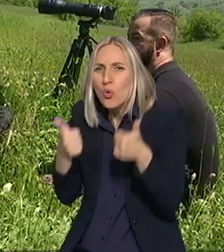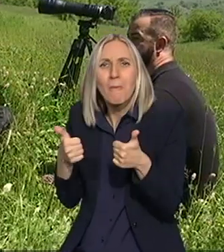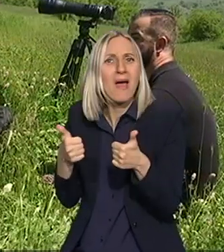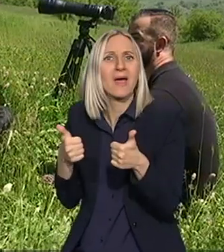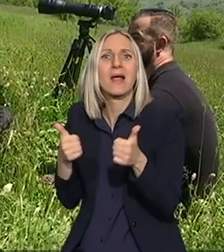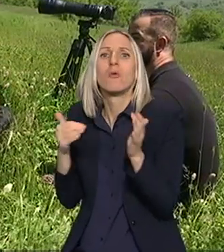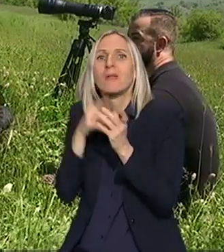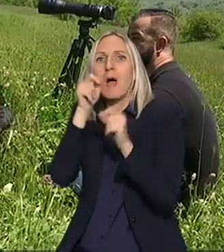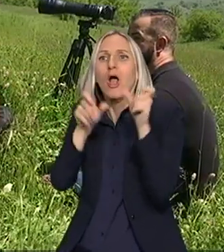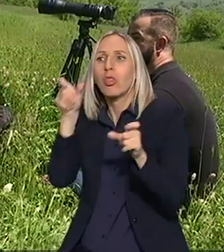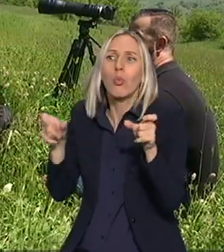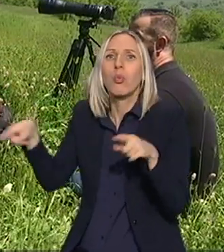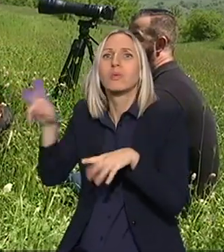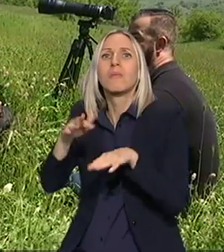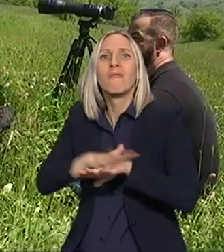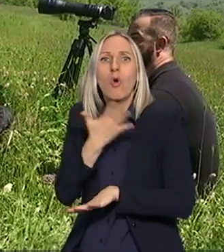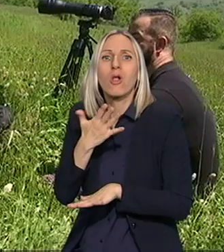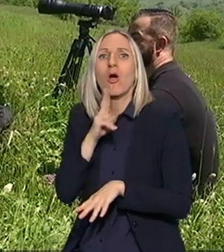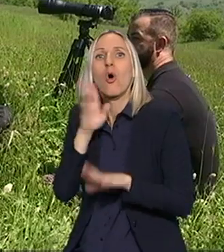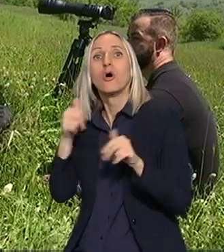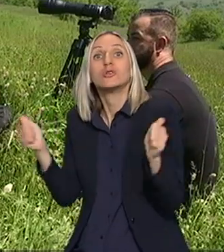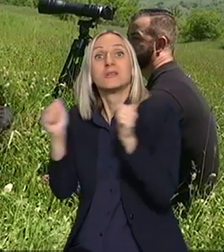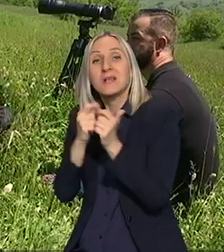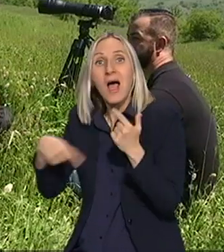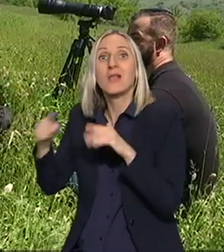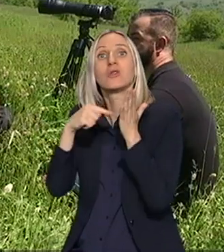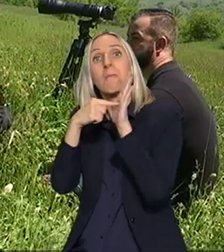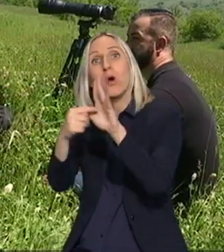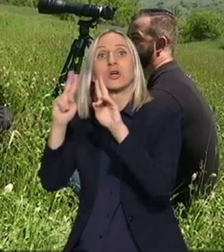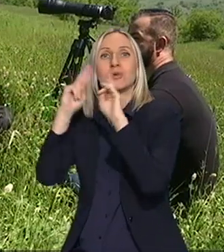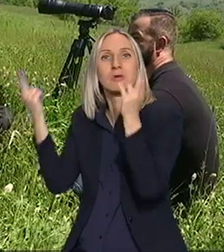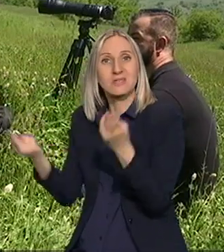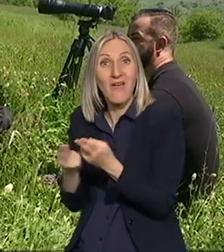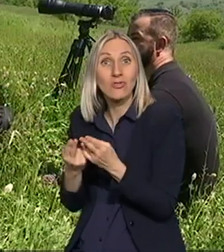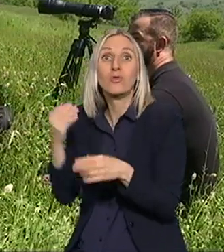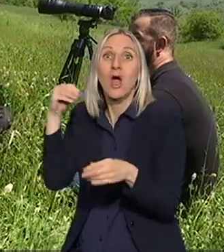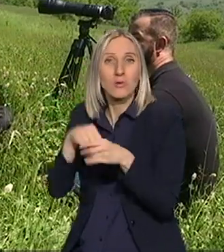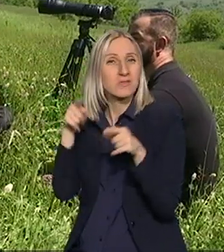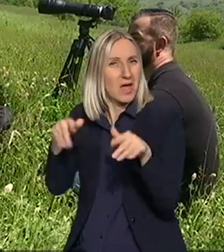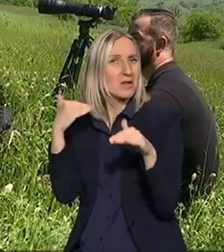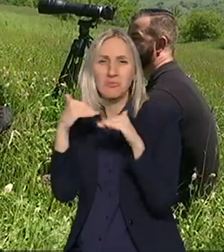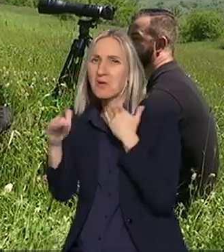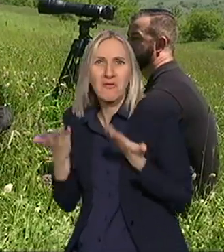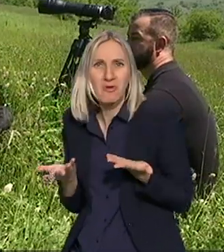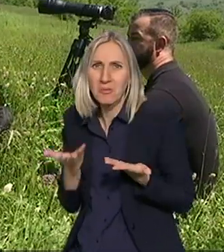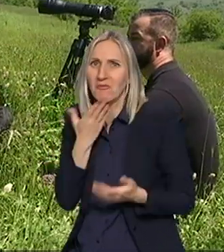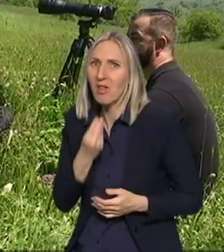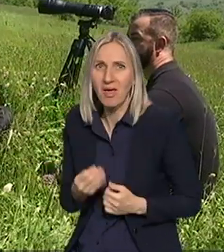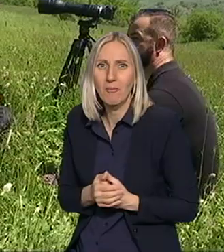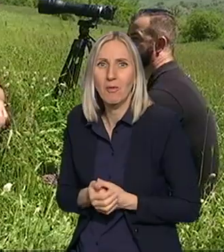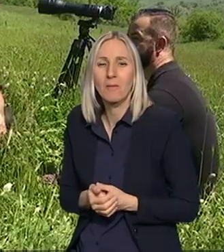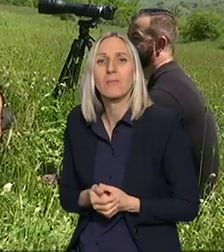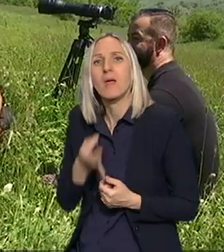imamo ljudi koji izađu zajedno da pokaže svet. Da je to realnost. Koliko prijateljska